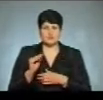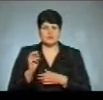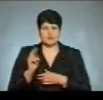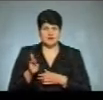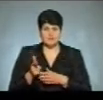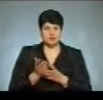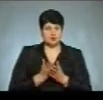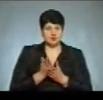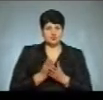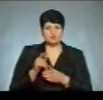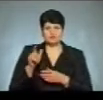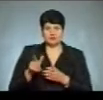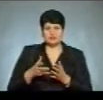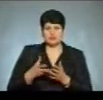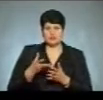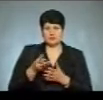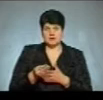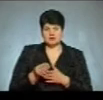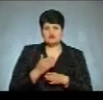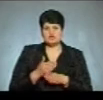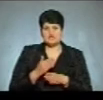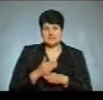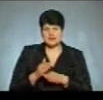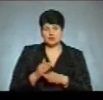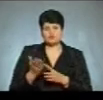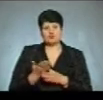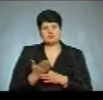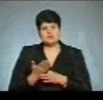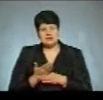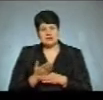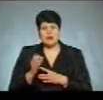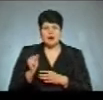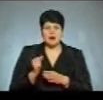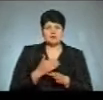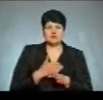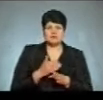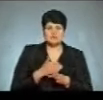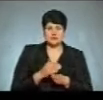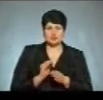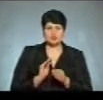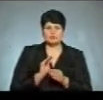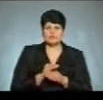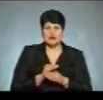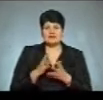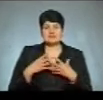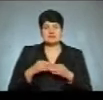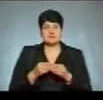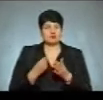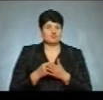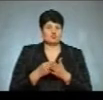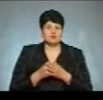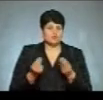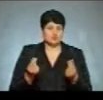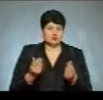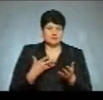то людина оплачує частину субсидій, а частину долучає коштів сімейного бюджету і оплачує